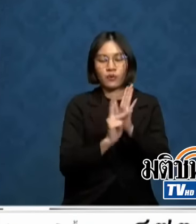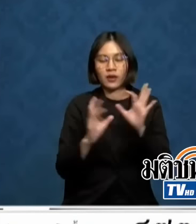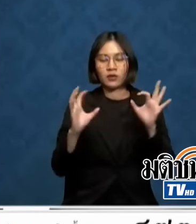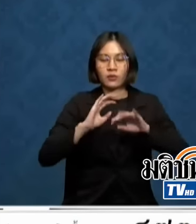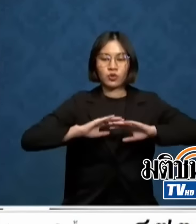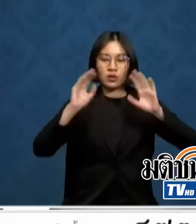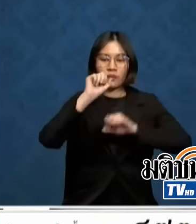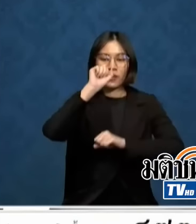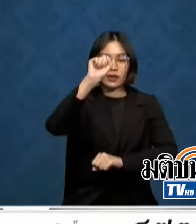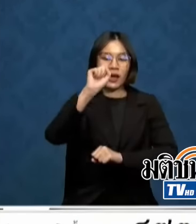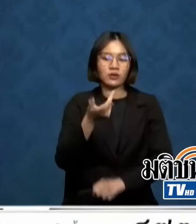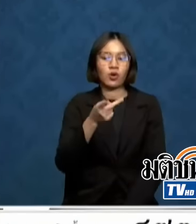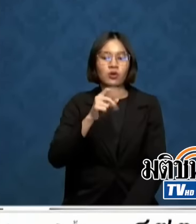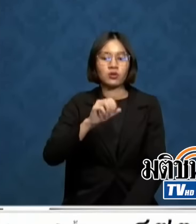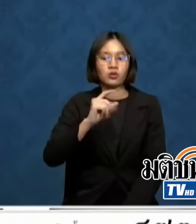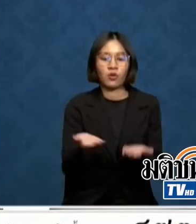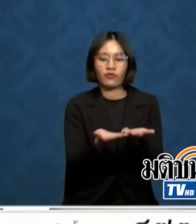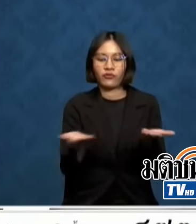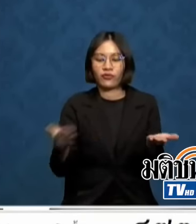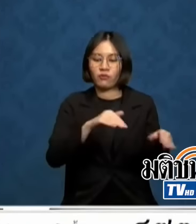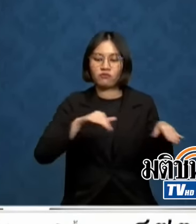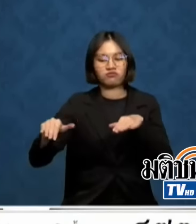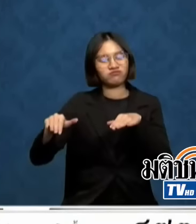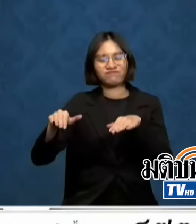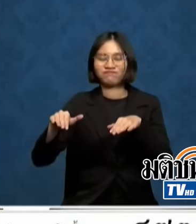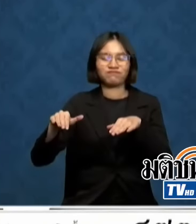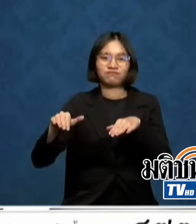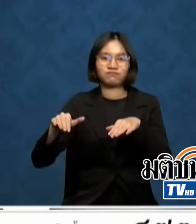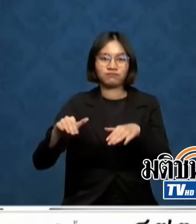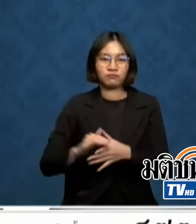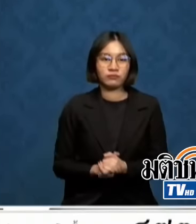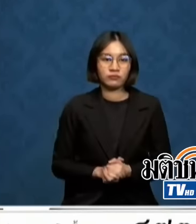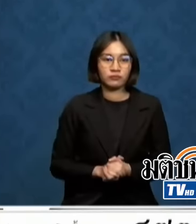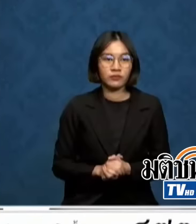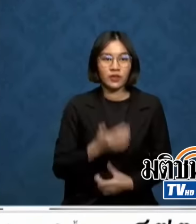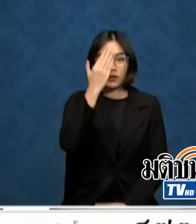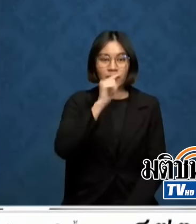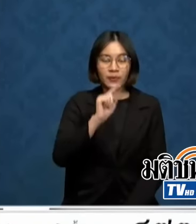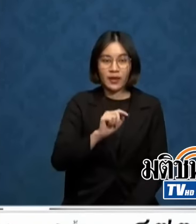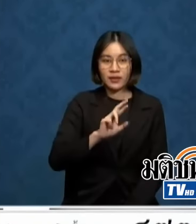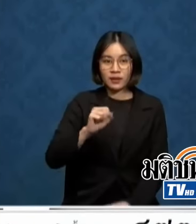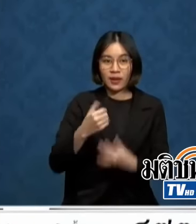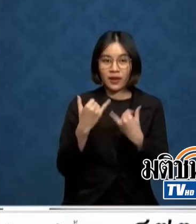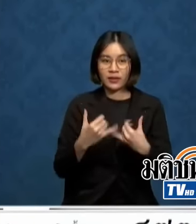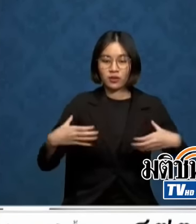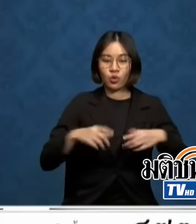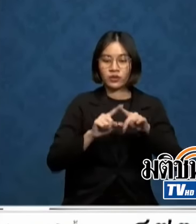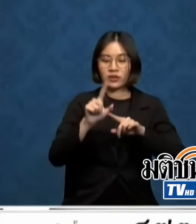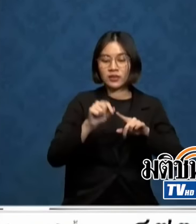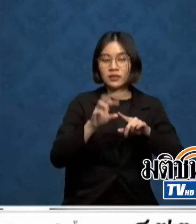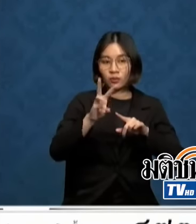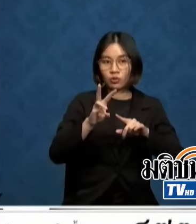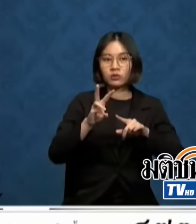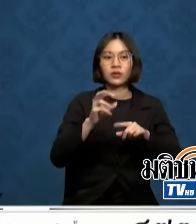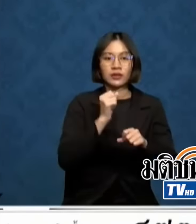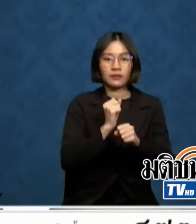ประกาศคสชนั้นได้เข้าสภาพร้อมกันทุกฉบับก็ฟังดูจะไม่ค่อยขึ้นเช่นกันครับท่านประธานเพราะสภาแห่งนี้ชุดนี้ชุดที่ 26